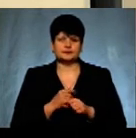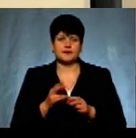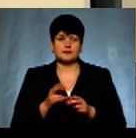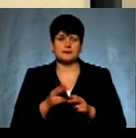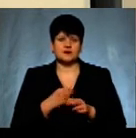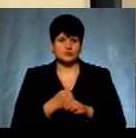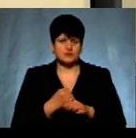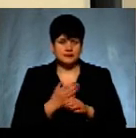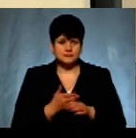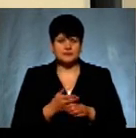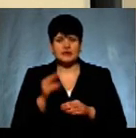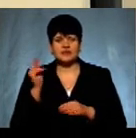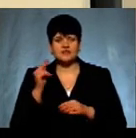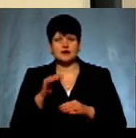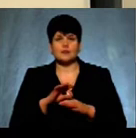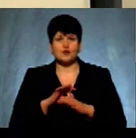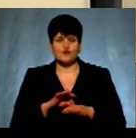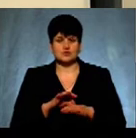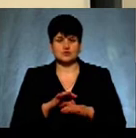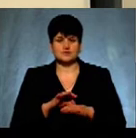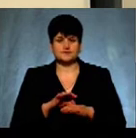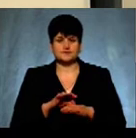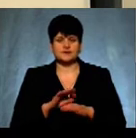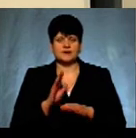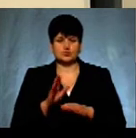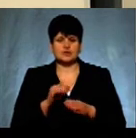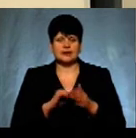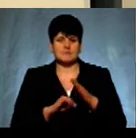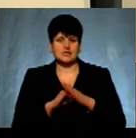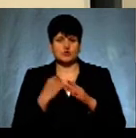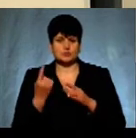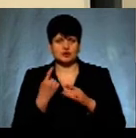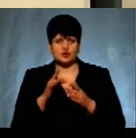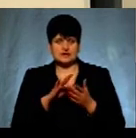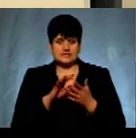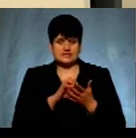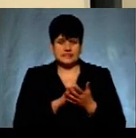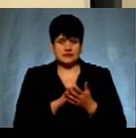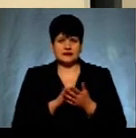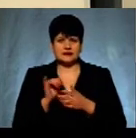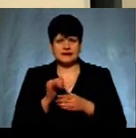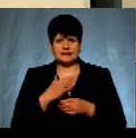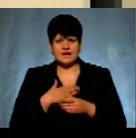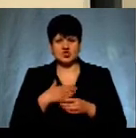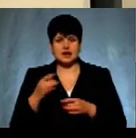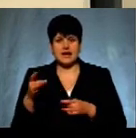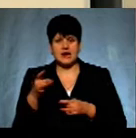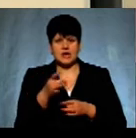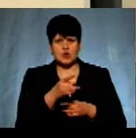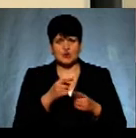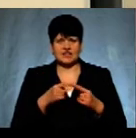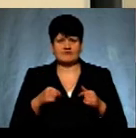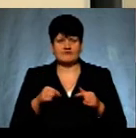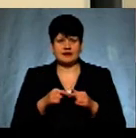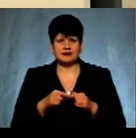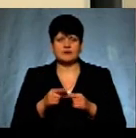безробітним. Навчання проводиться, буде проводитися як на базі обласного центру зайнятості, так і на базі наших районних філій і Тернопільського